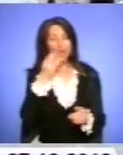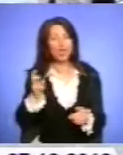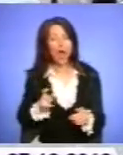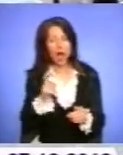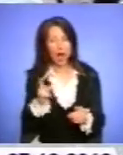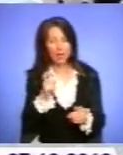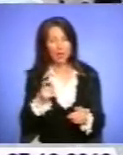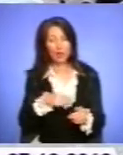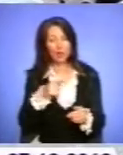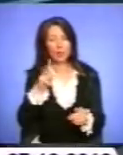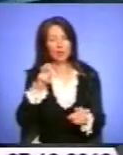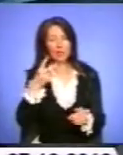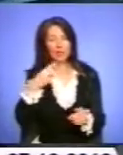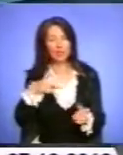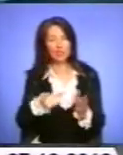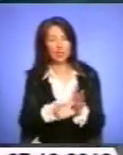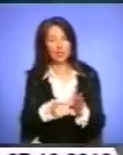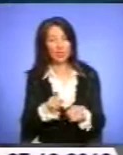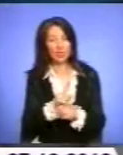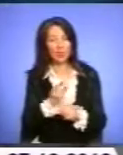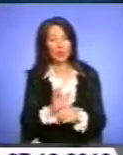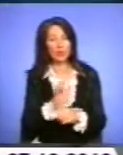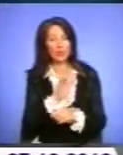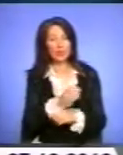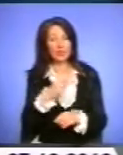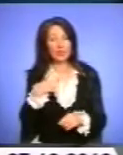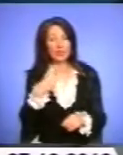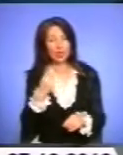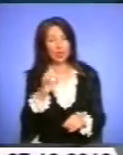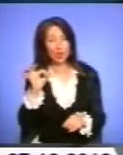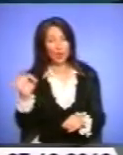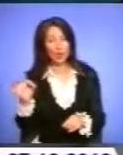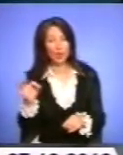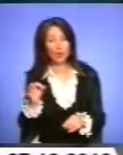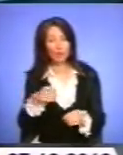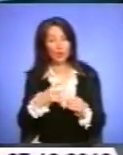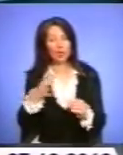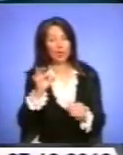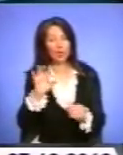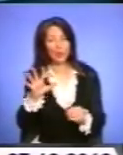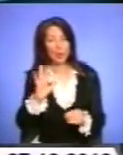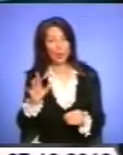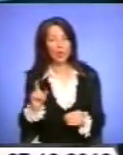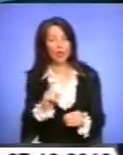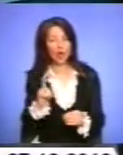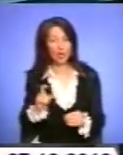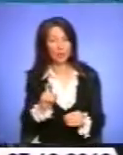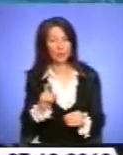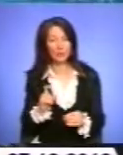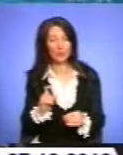номер 226-й. З Тернополя відправляється 21:00, 15:05 буде в